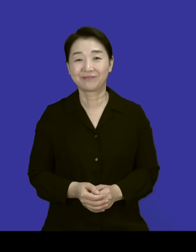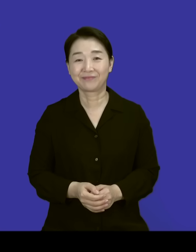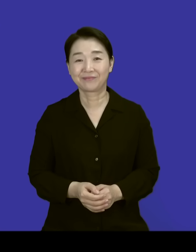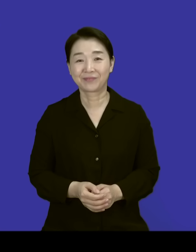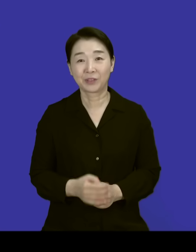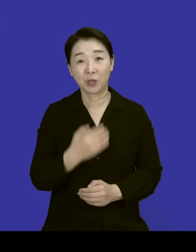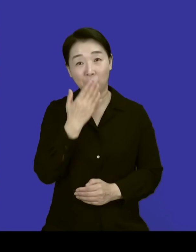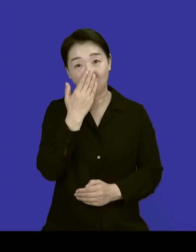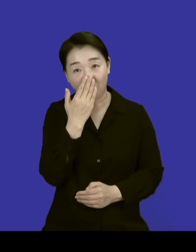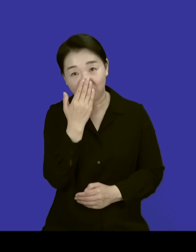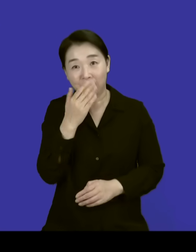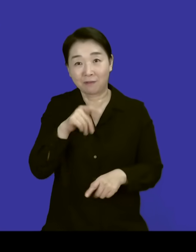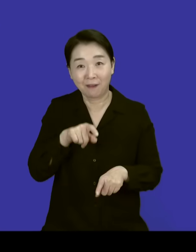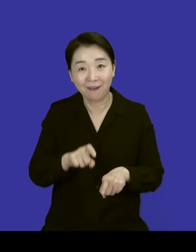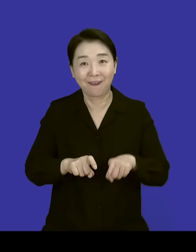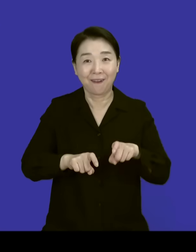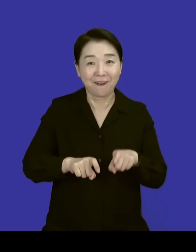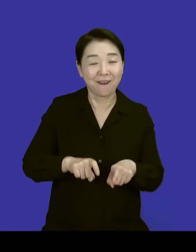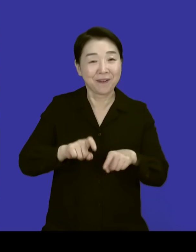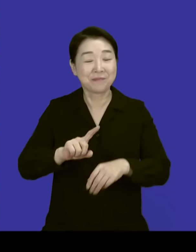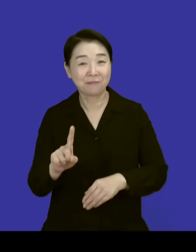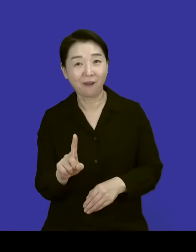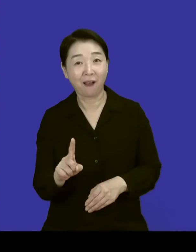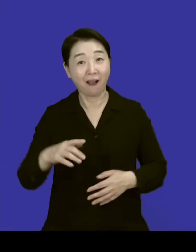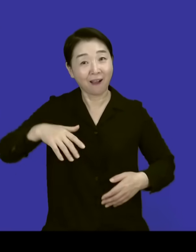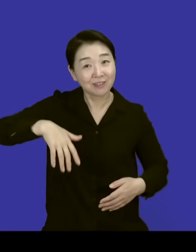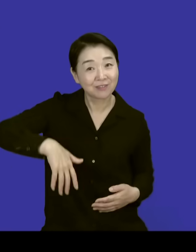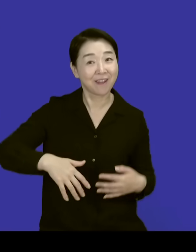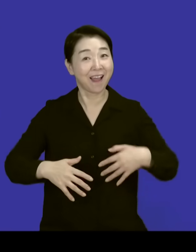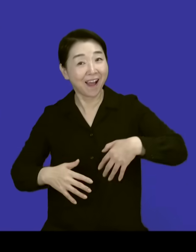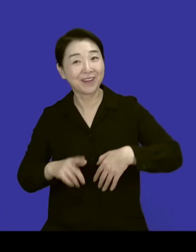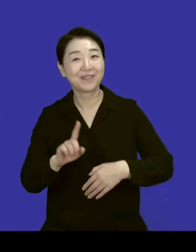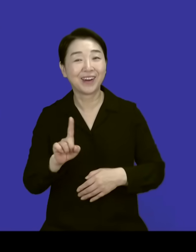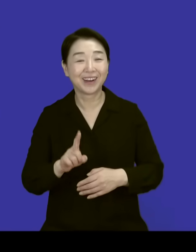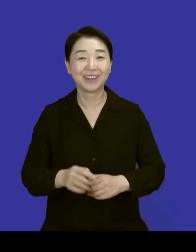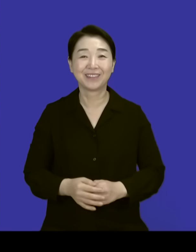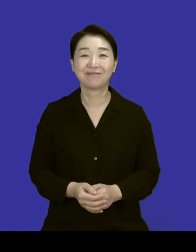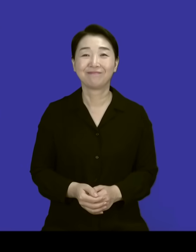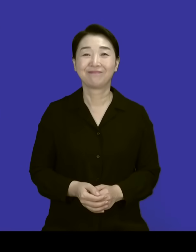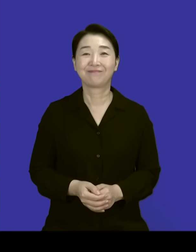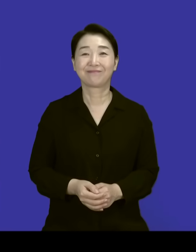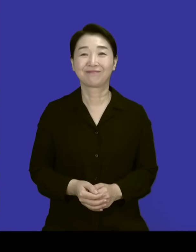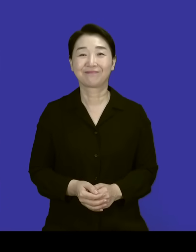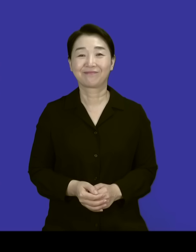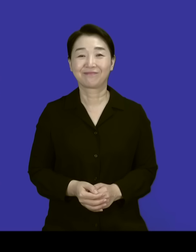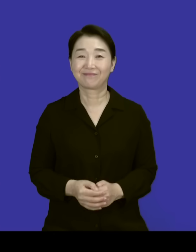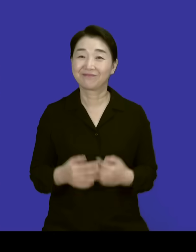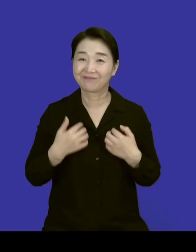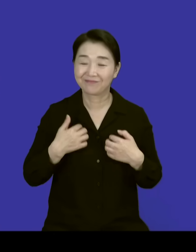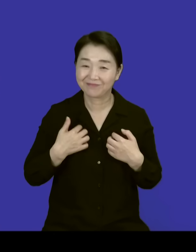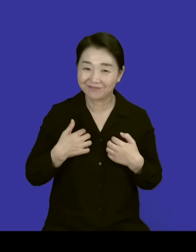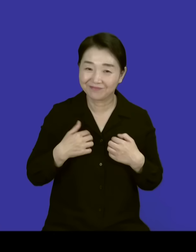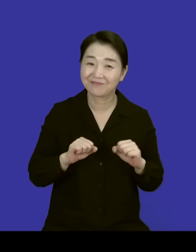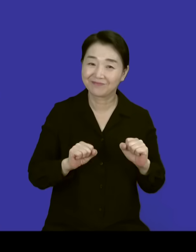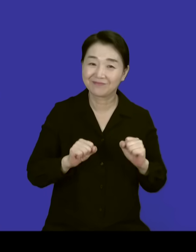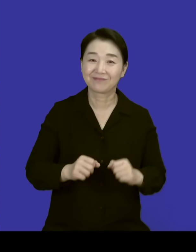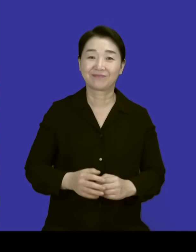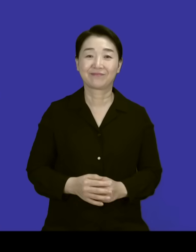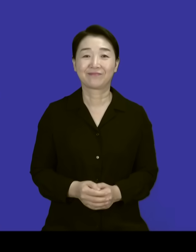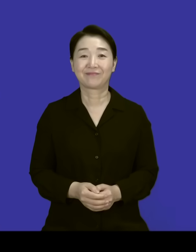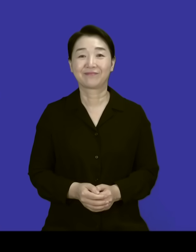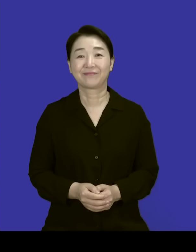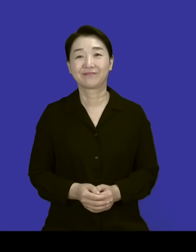안녕하세요. 이렇게 겸손하게 들어오신다고요? 수액이 수익 있으신데? 걸음걸이에도 수익이 있네요. 예. 반갑습니다. 안녕하세요. 예,